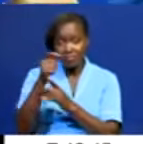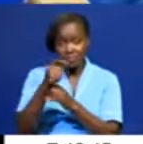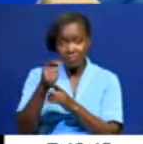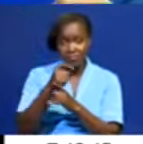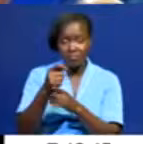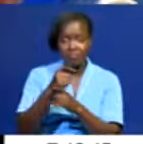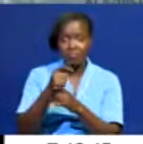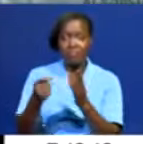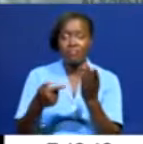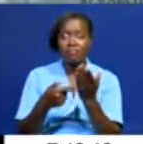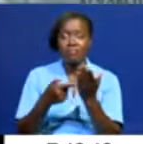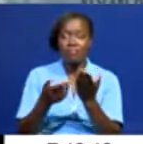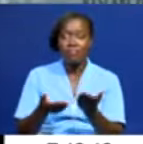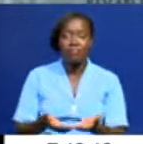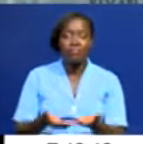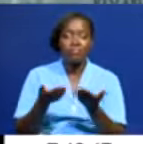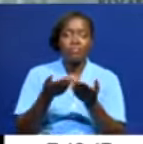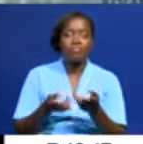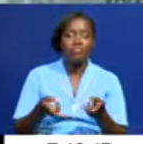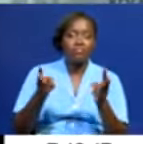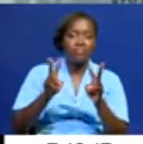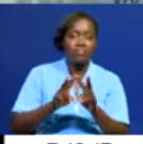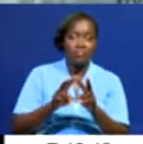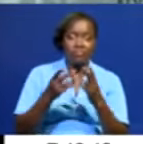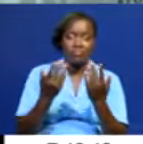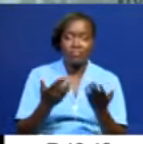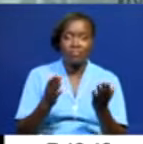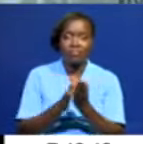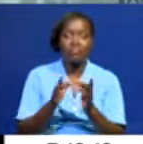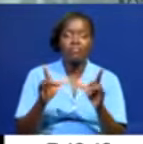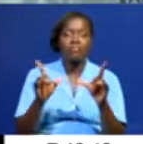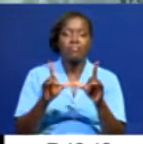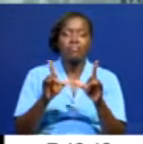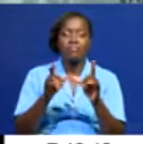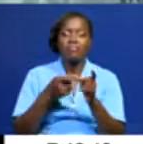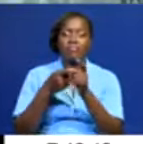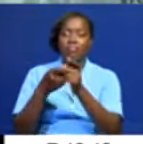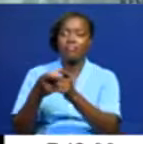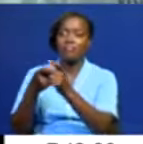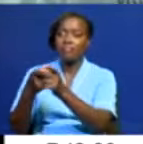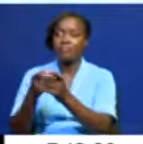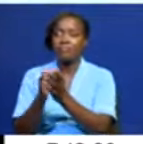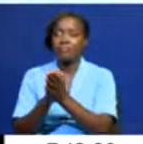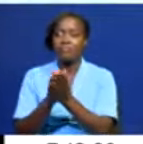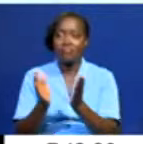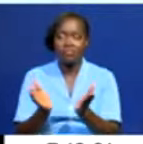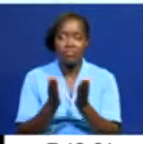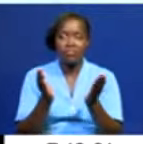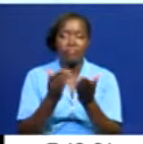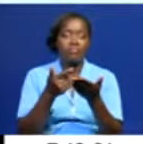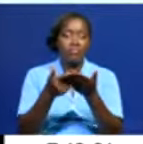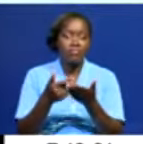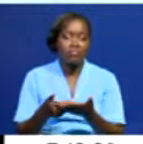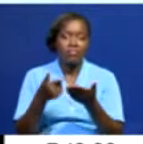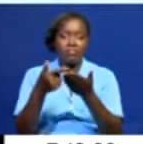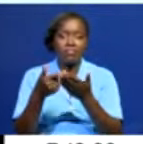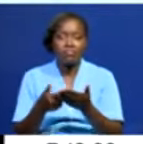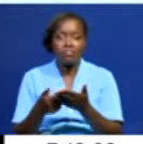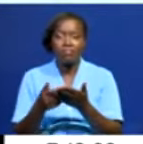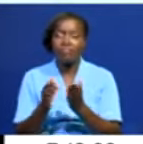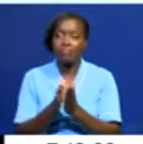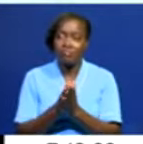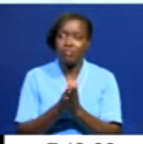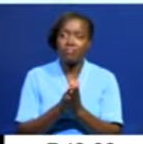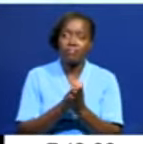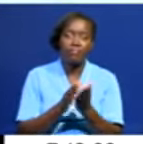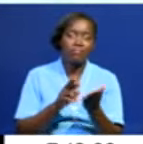kuimarisha thamani ya bidhaa zao. Wanawake hao walitunukiwa vyeti na wakahimizwa kushiriki katika mjadala unaohusu sera na